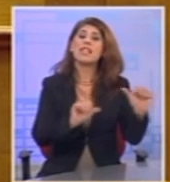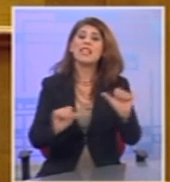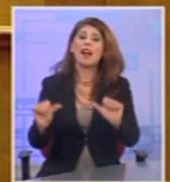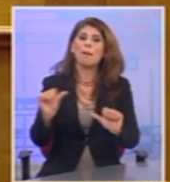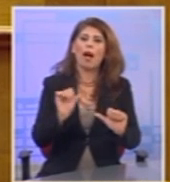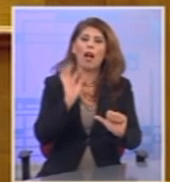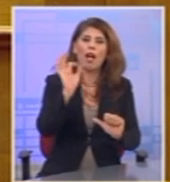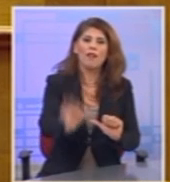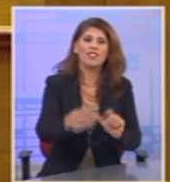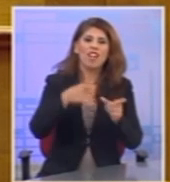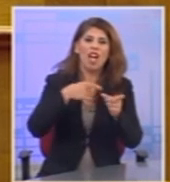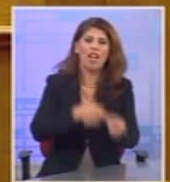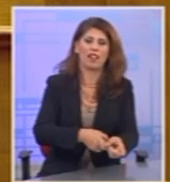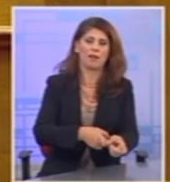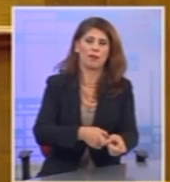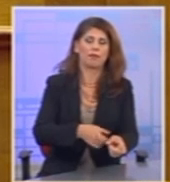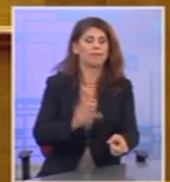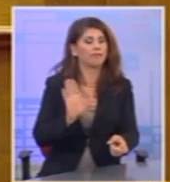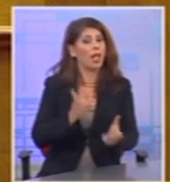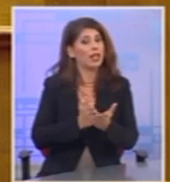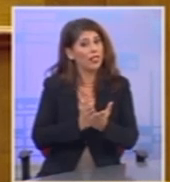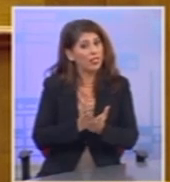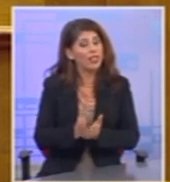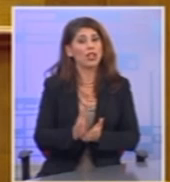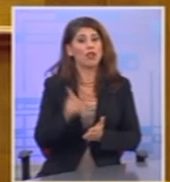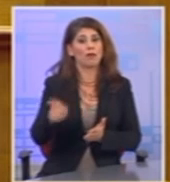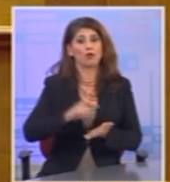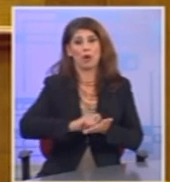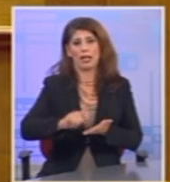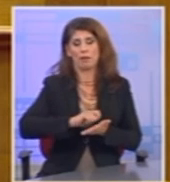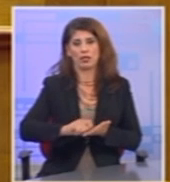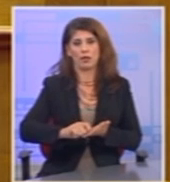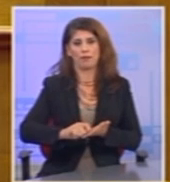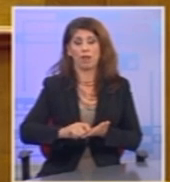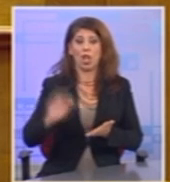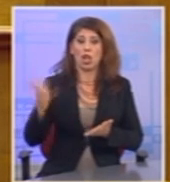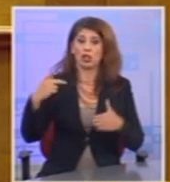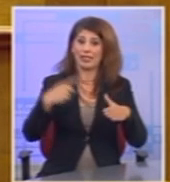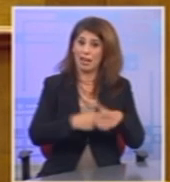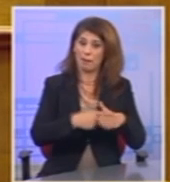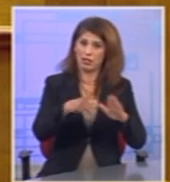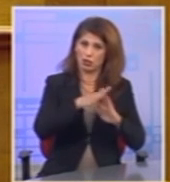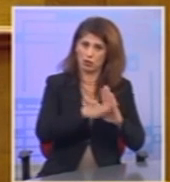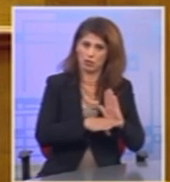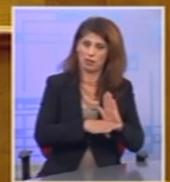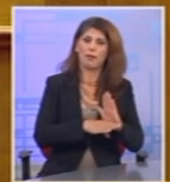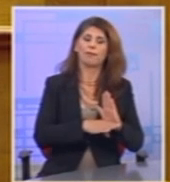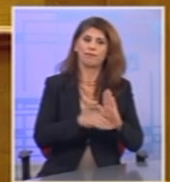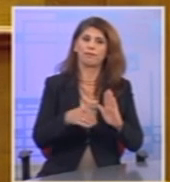εγκλήματα. Έχει δίκιο αυτός που έγραψε ότι το τραπεζικό μας σύστημα